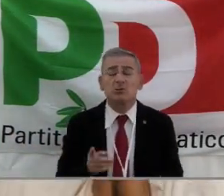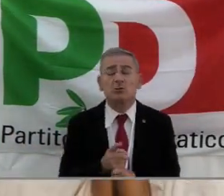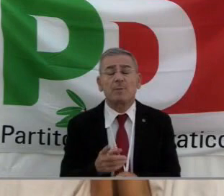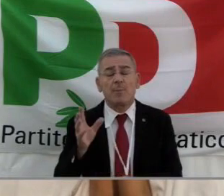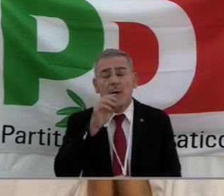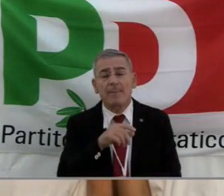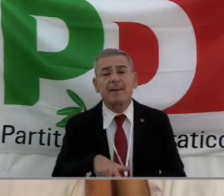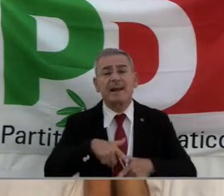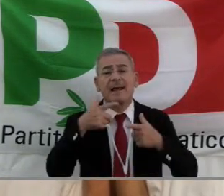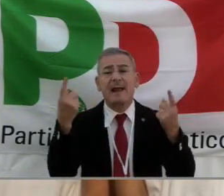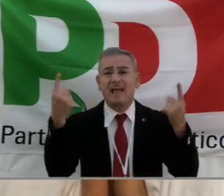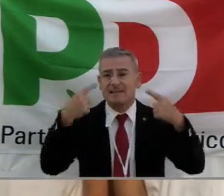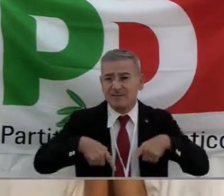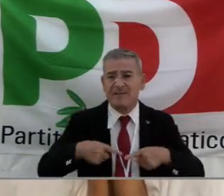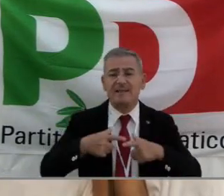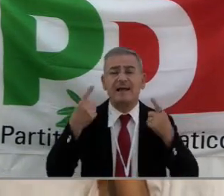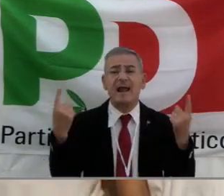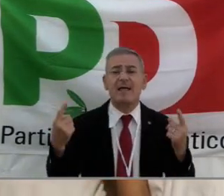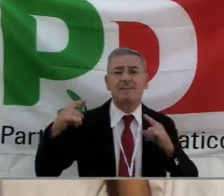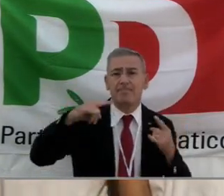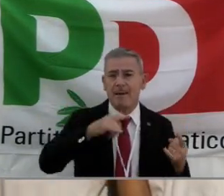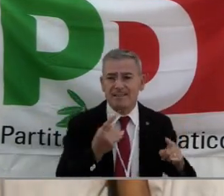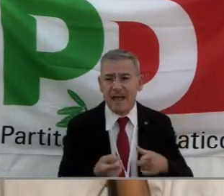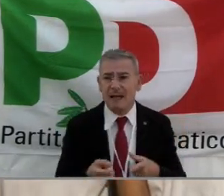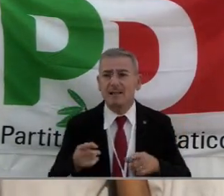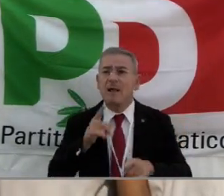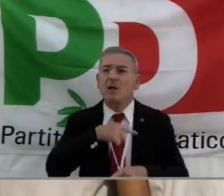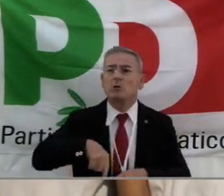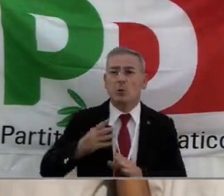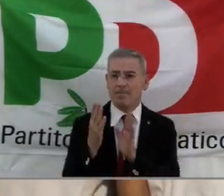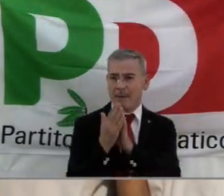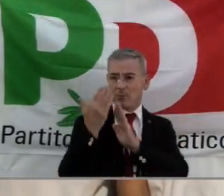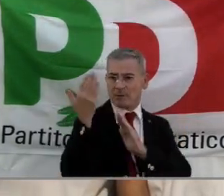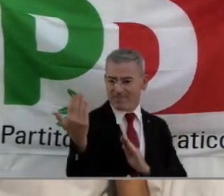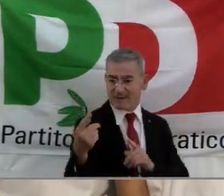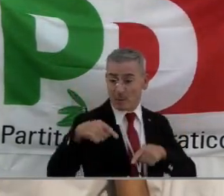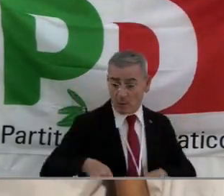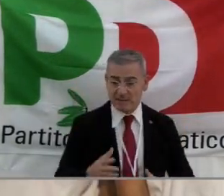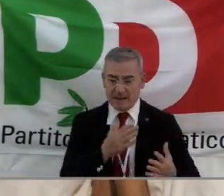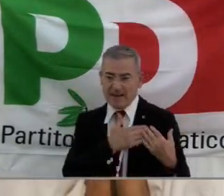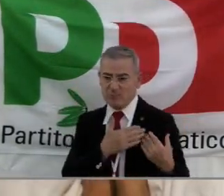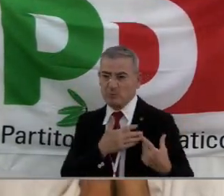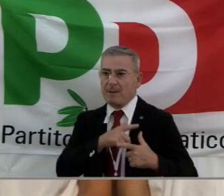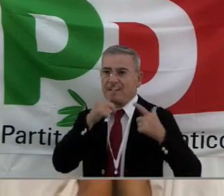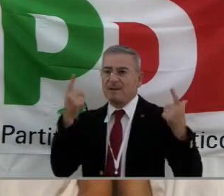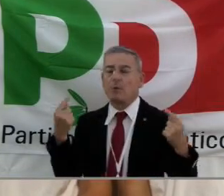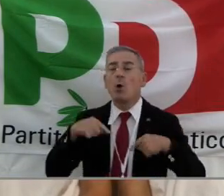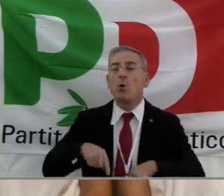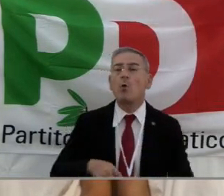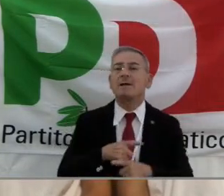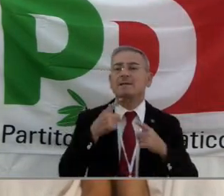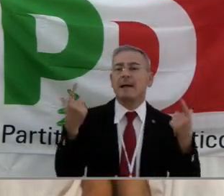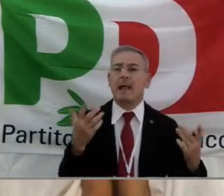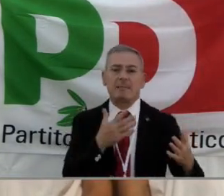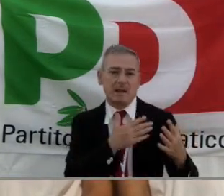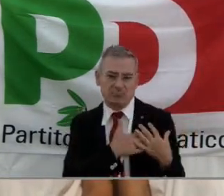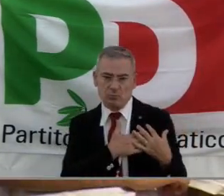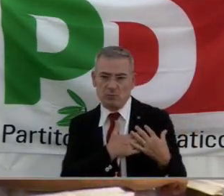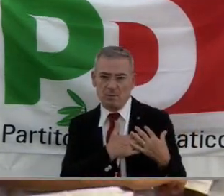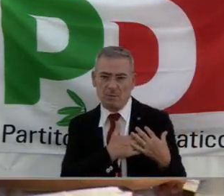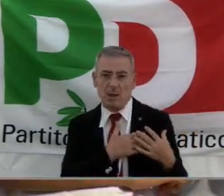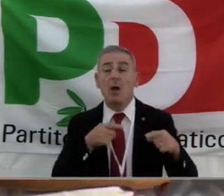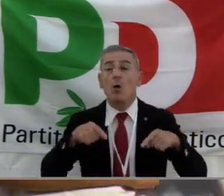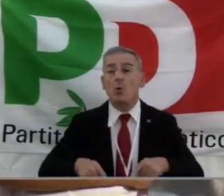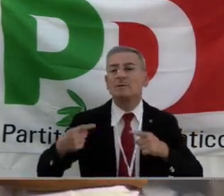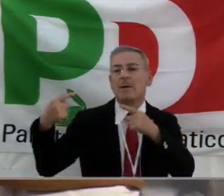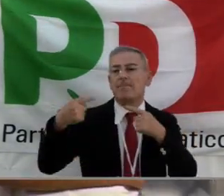grandi battaglie di valori che abbiamo davanti? Questa è la nostra responsabilità. Questa è la nostra responsabilità.